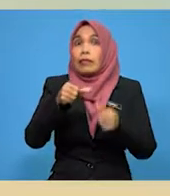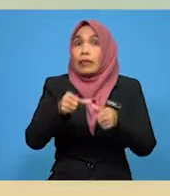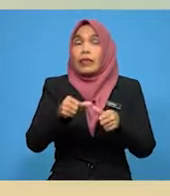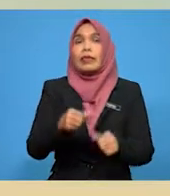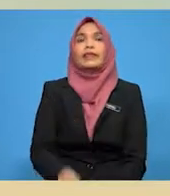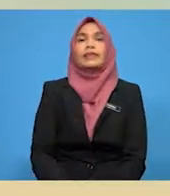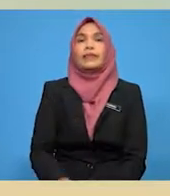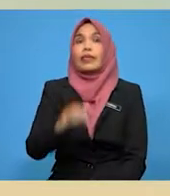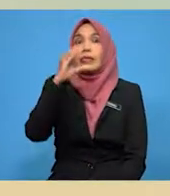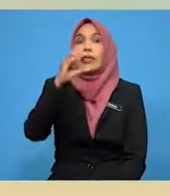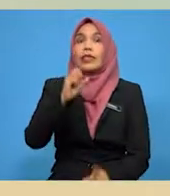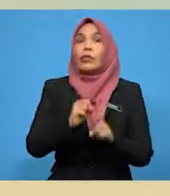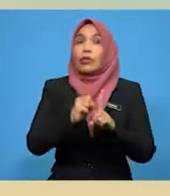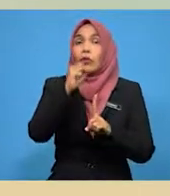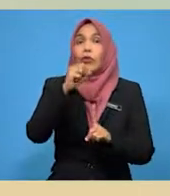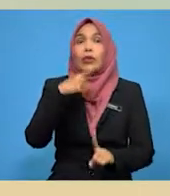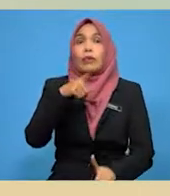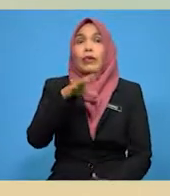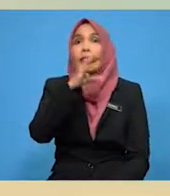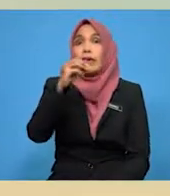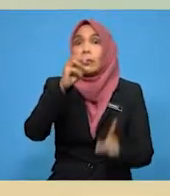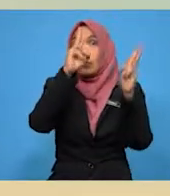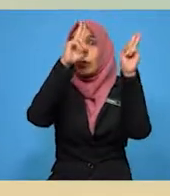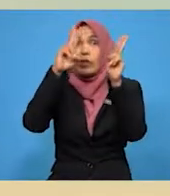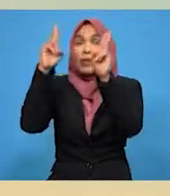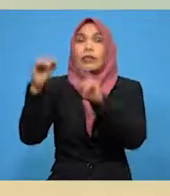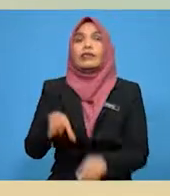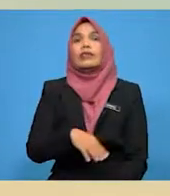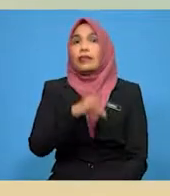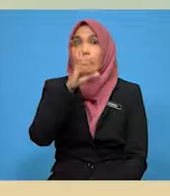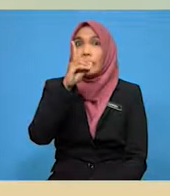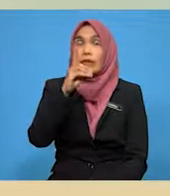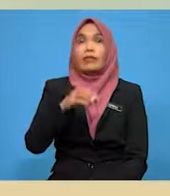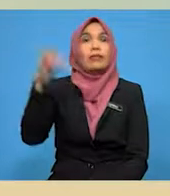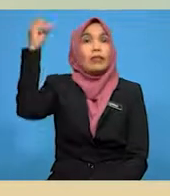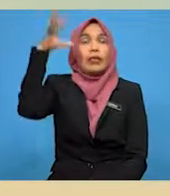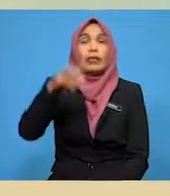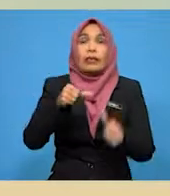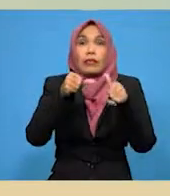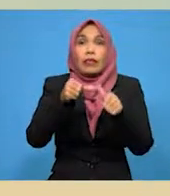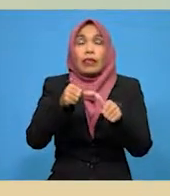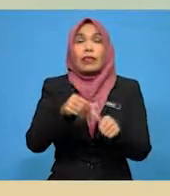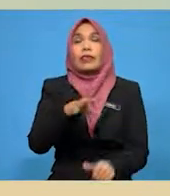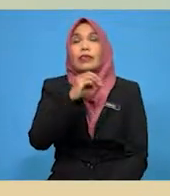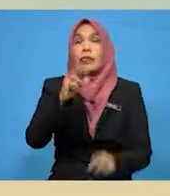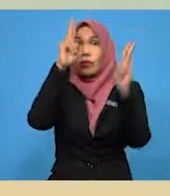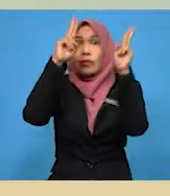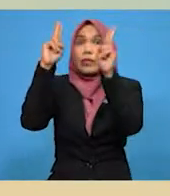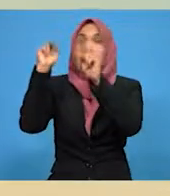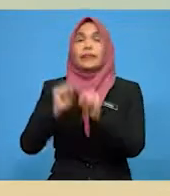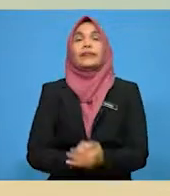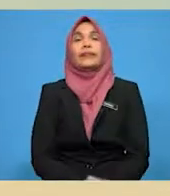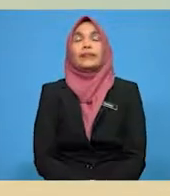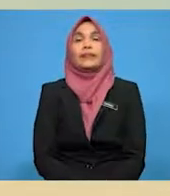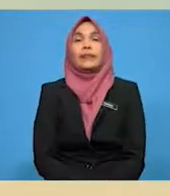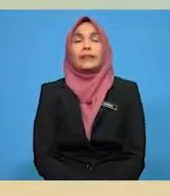C. Suhu, kelembapan dan pengudaraan. Dan di cahaya, tekanan dan